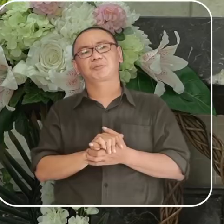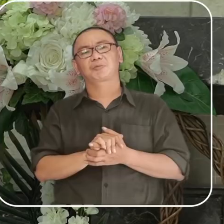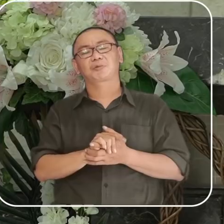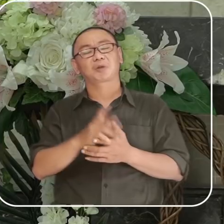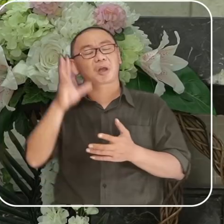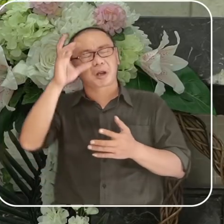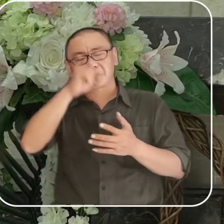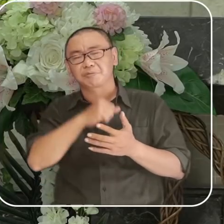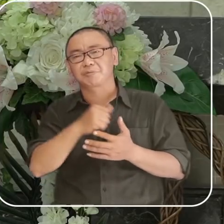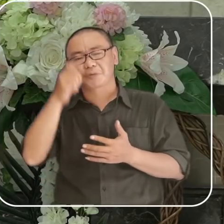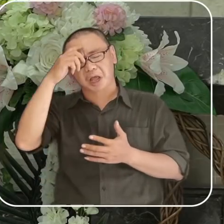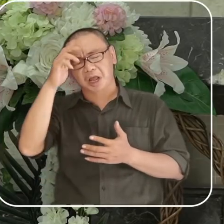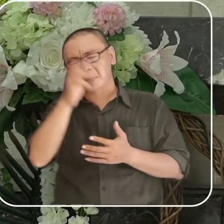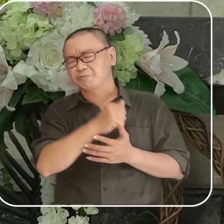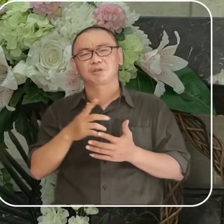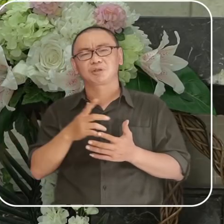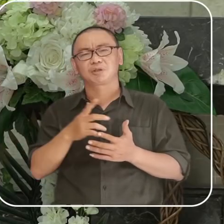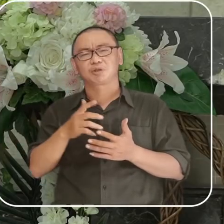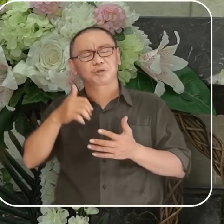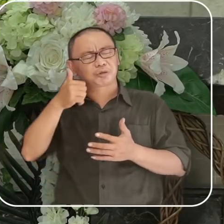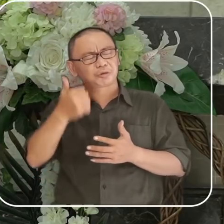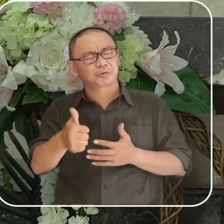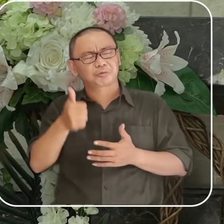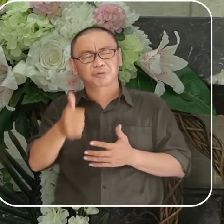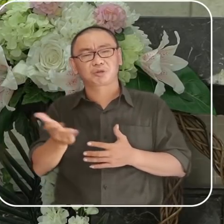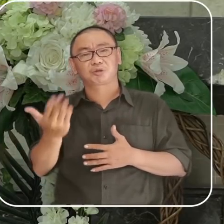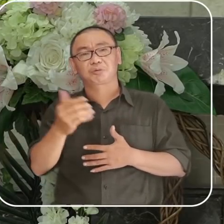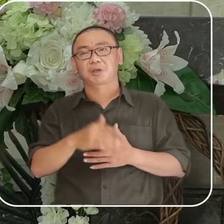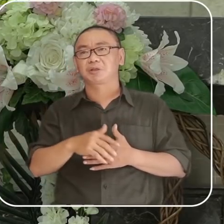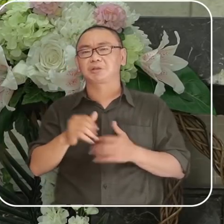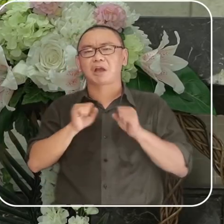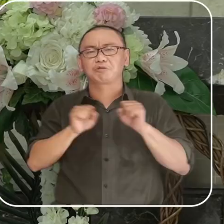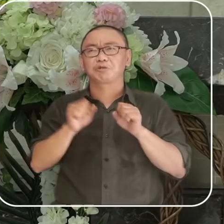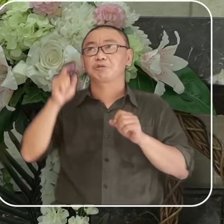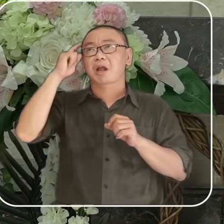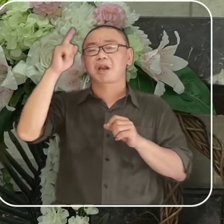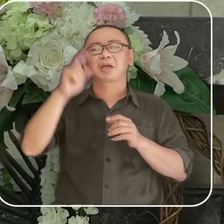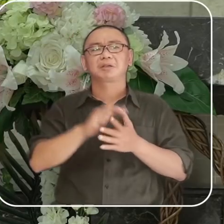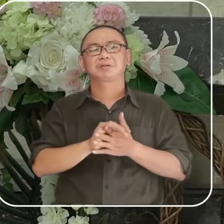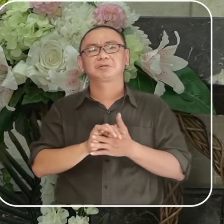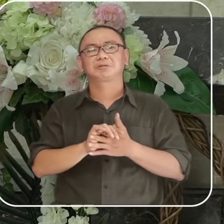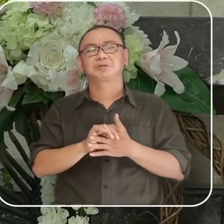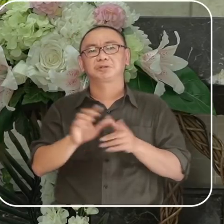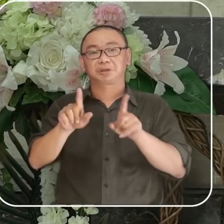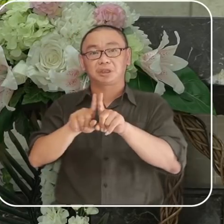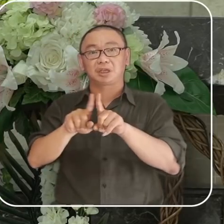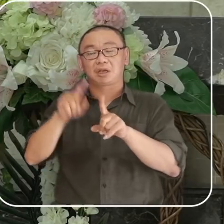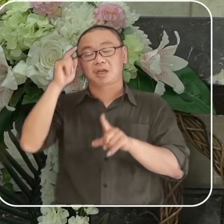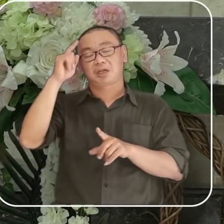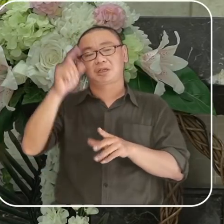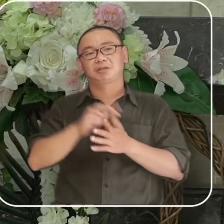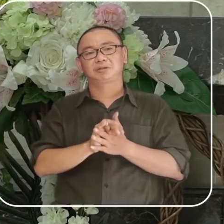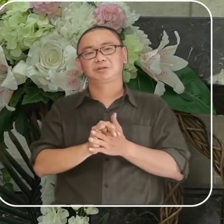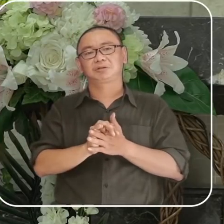kehidupan yang betul-betul taat pada Allah. Takut pada Allah. Setia pada Allah.